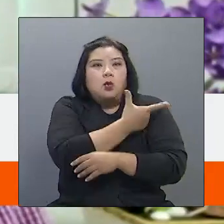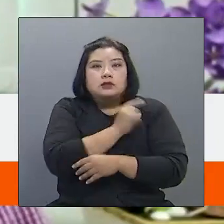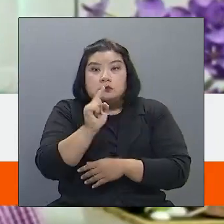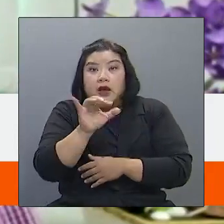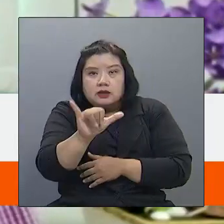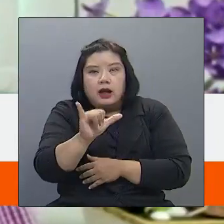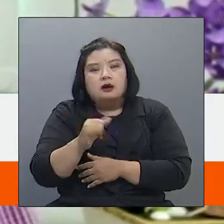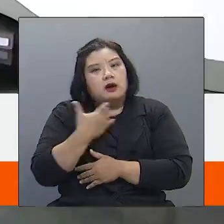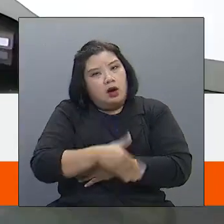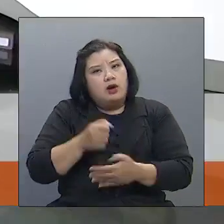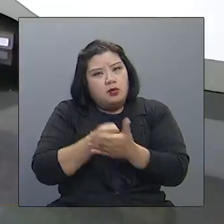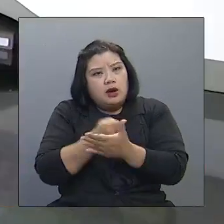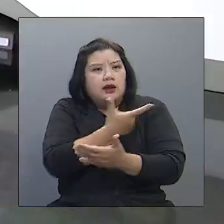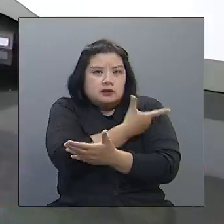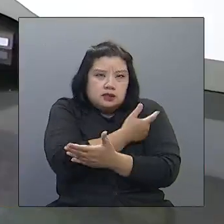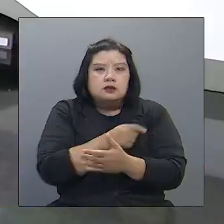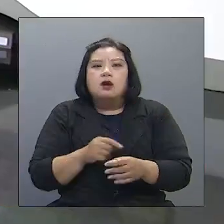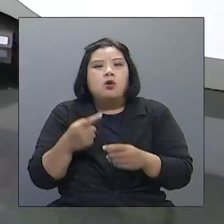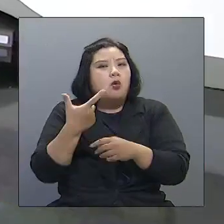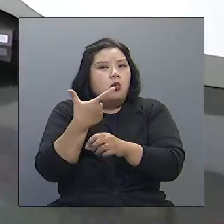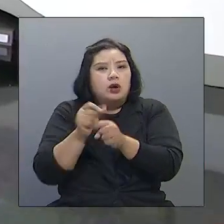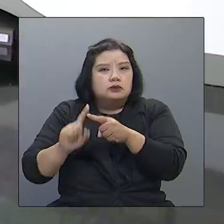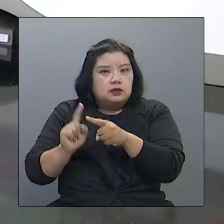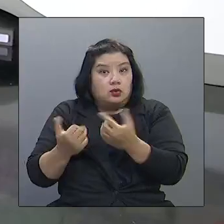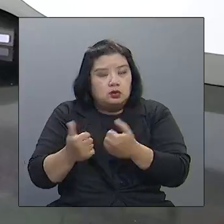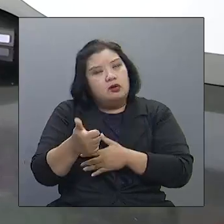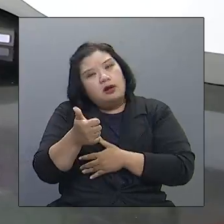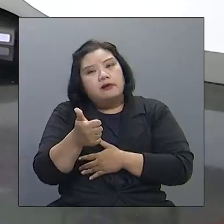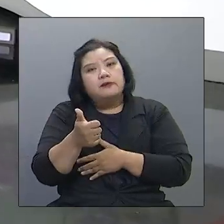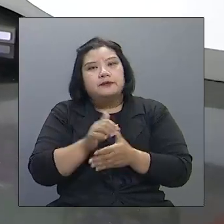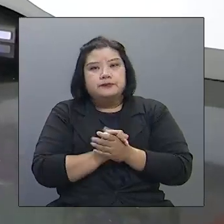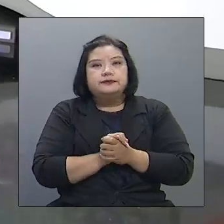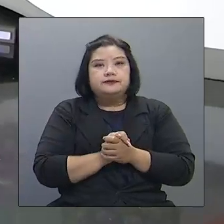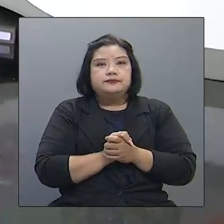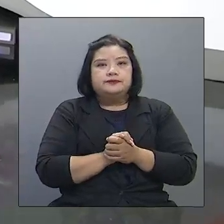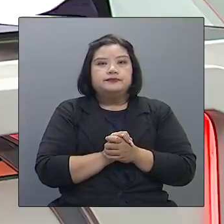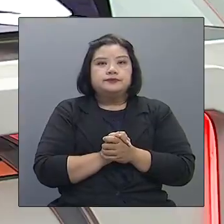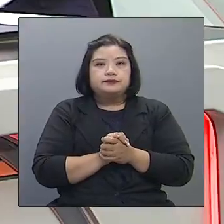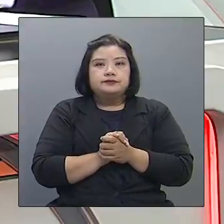ได้ครับได้ครับ ค่ะขอบคุณค่ะ อาจารย์ สวัสดีค่ะ ครับยินดีครับสวัสดี ค่ะ